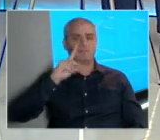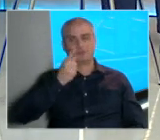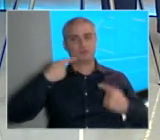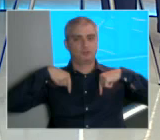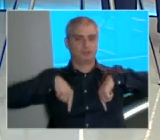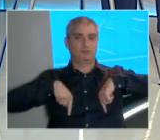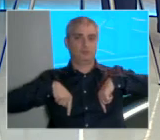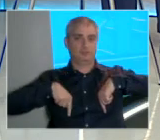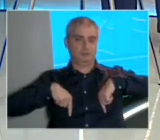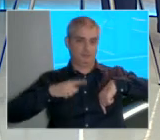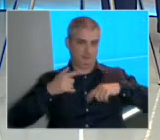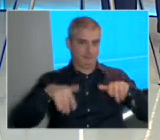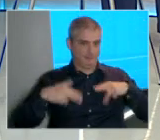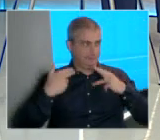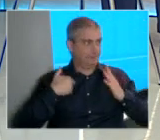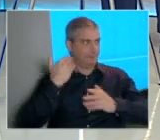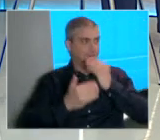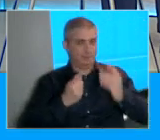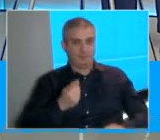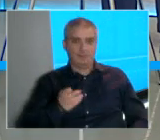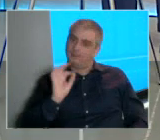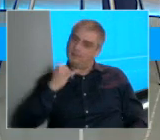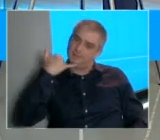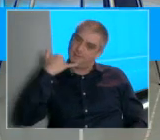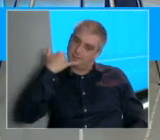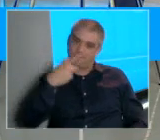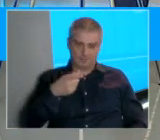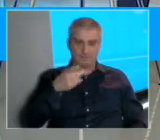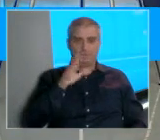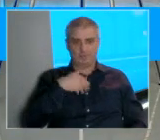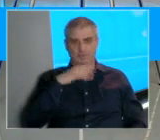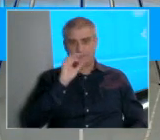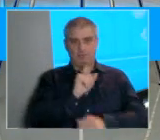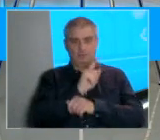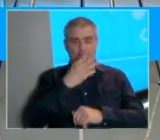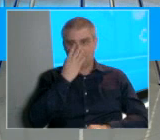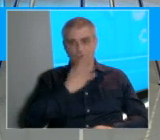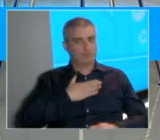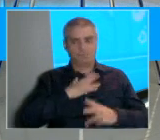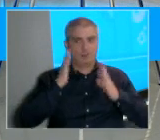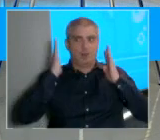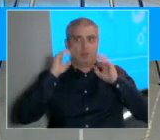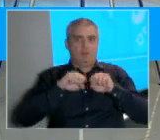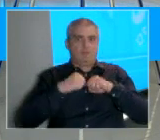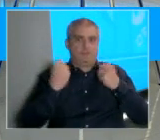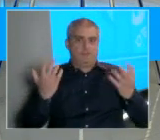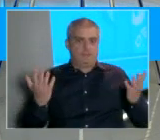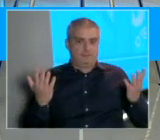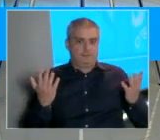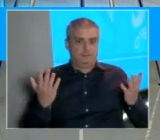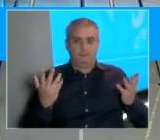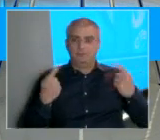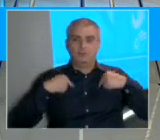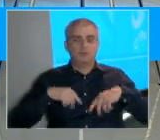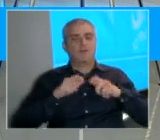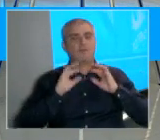ראש קו הסקייפ, אנחנו התקדמנו. אני עדיין בטלפונים, אבל גם אני עדיין בתקופה ששפעת לא הייתה משהו כל כך מזיק. אז יושב